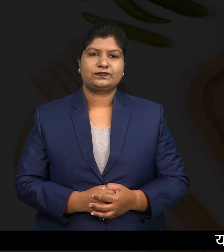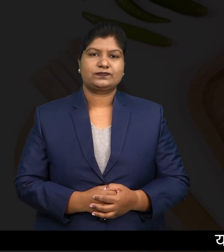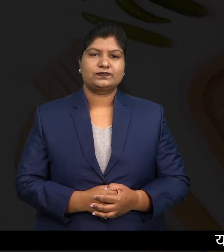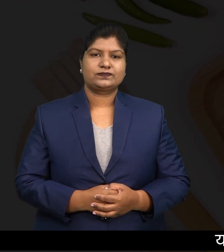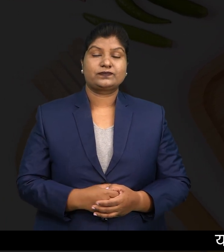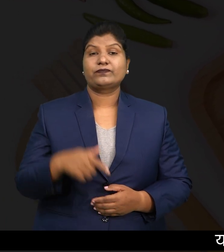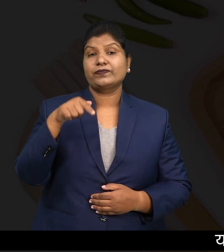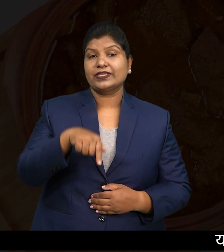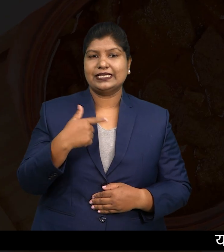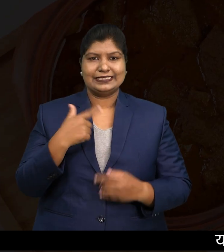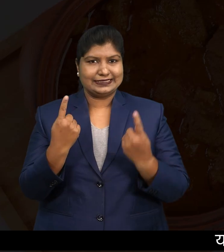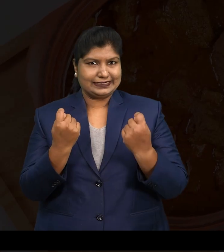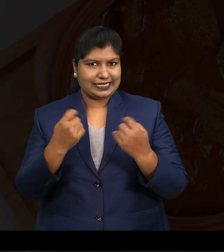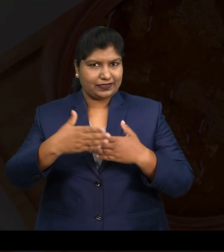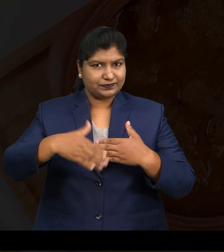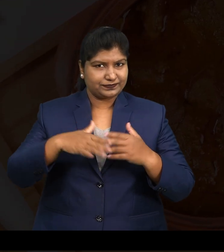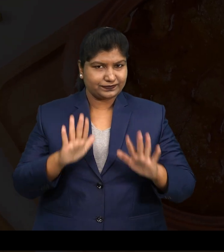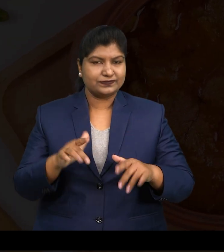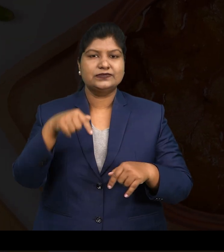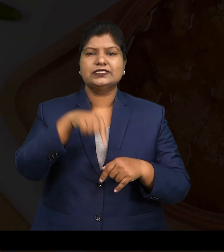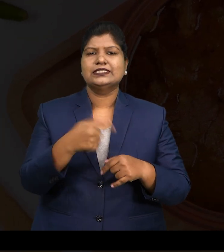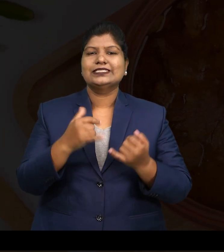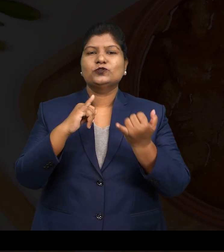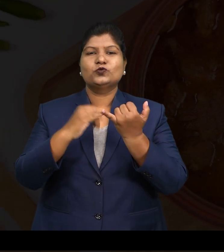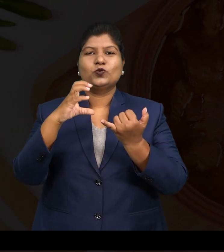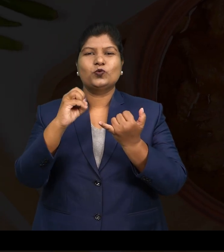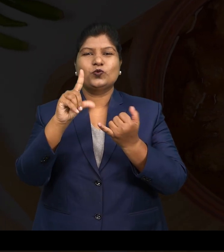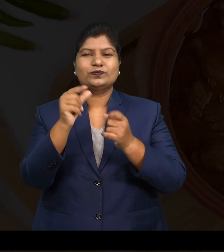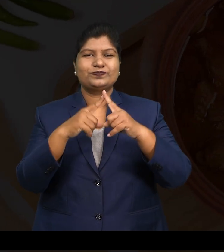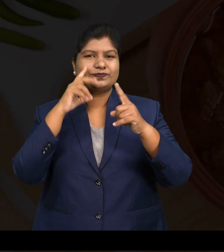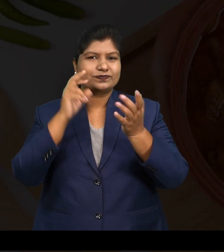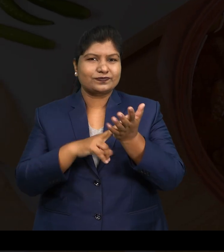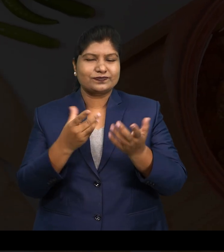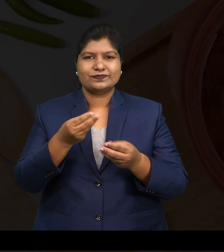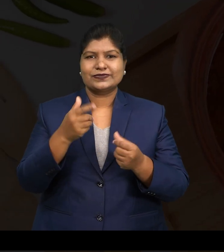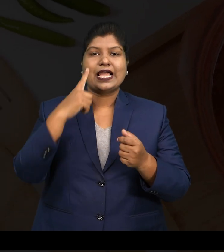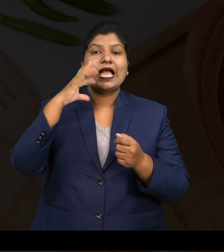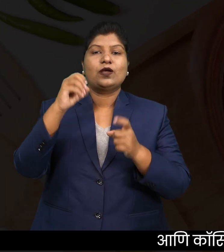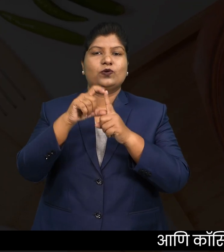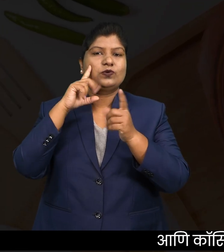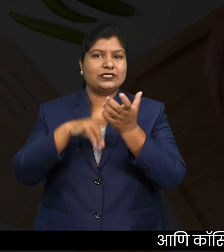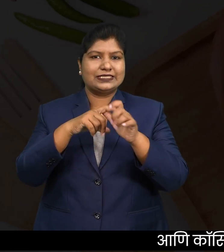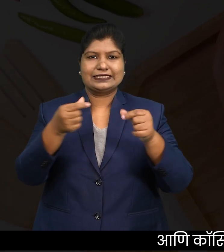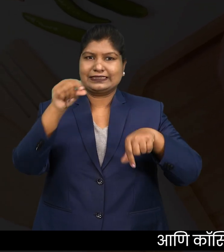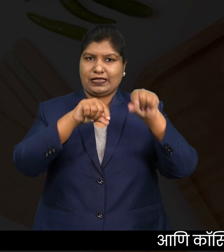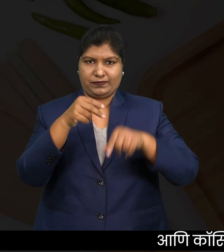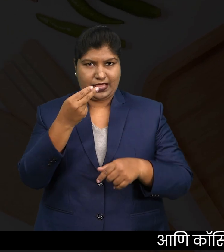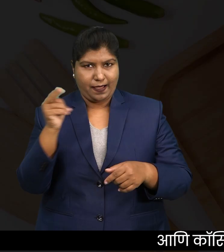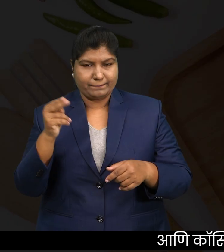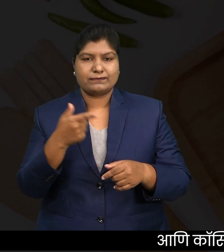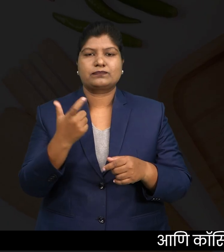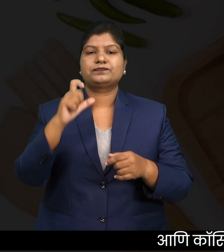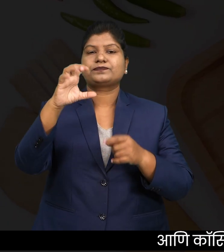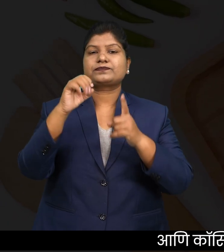या चाचण्या करण्यासाठी आयोडीन, कॉपर सल्फेट आणि कॉस्टिक